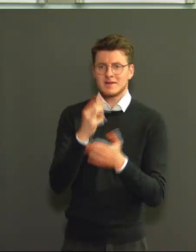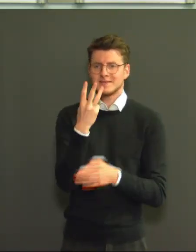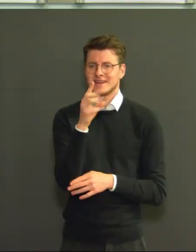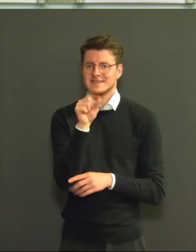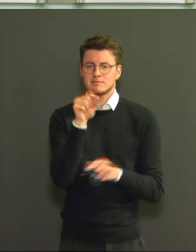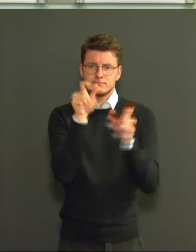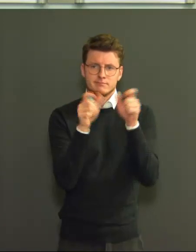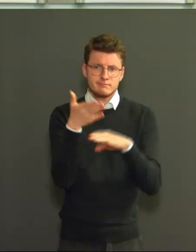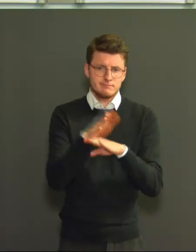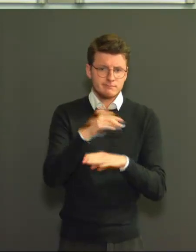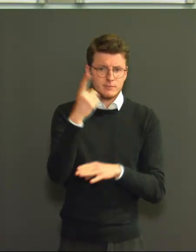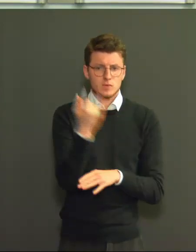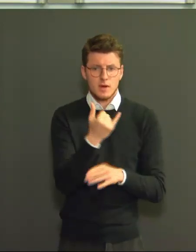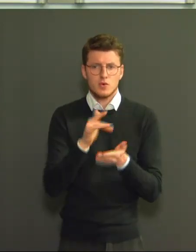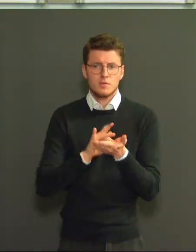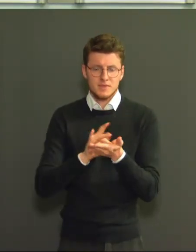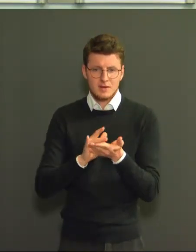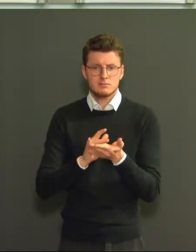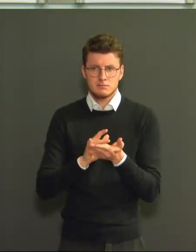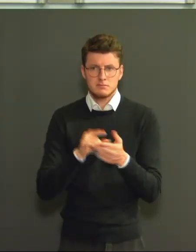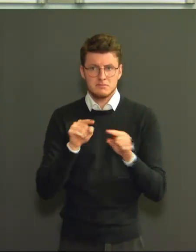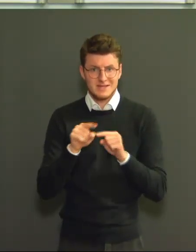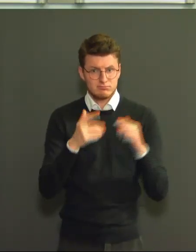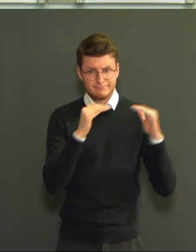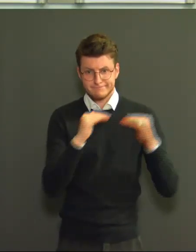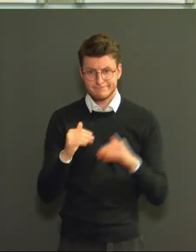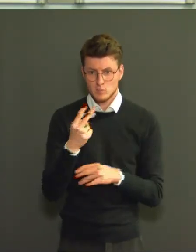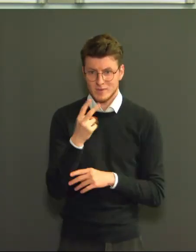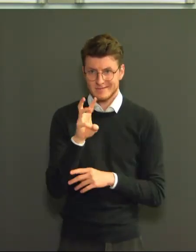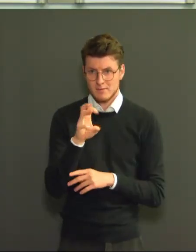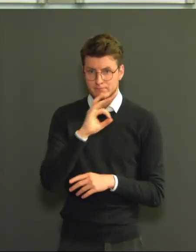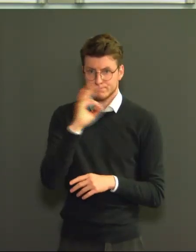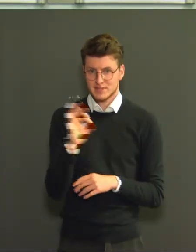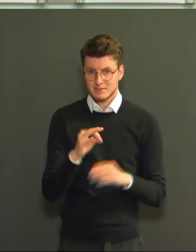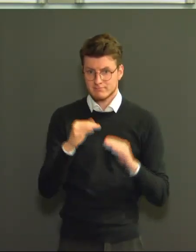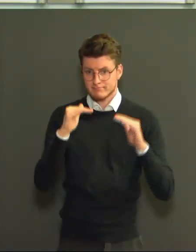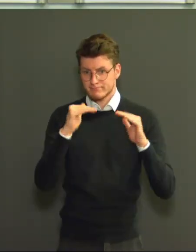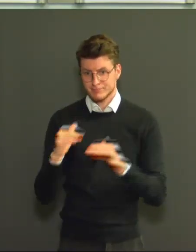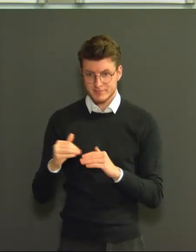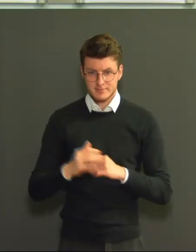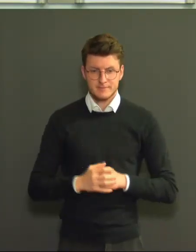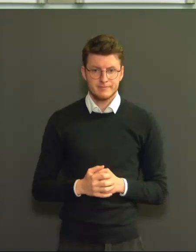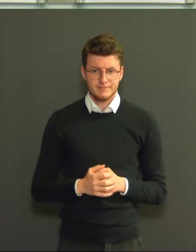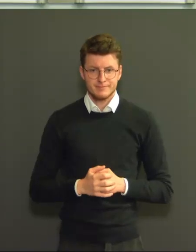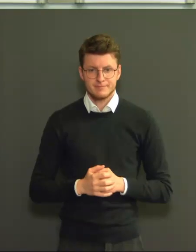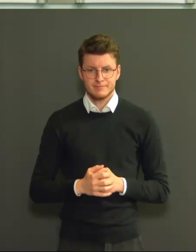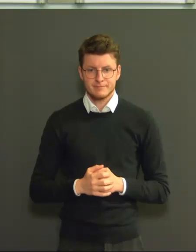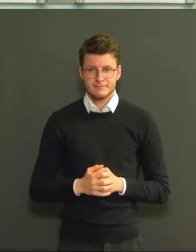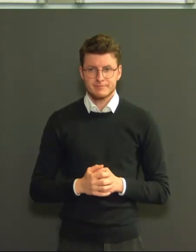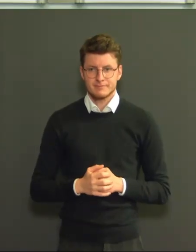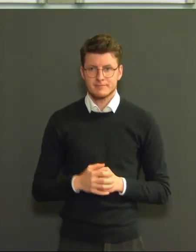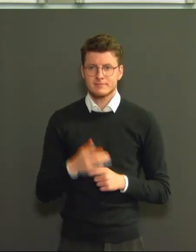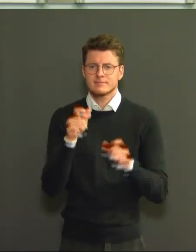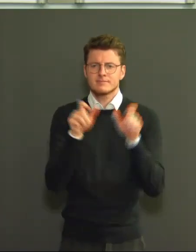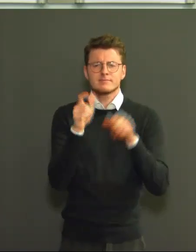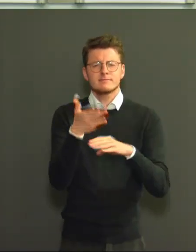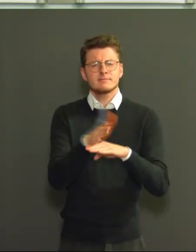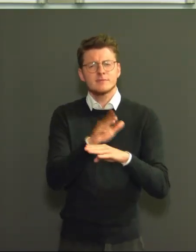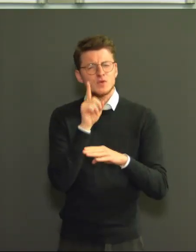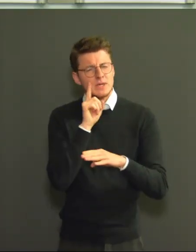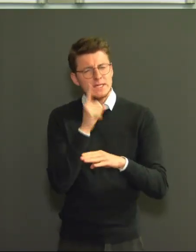dag te betreuren. En dat is een daling van 32%. De meeste van deze overlijdens doen zich voor